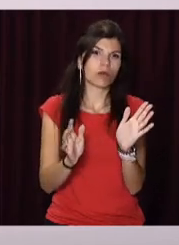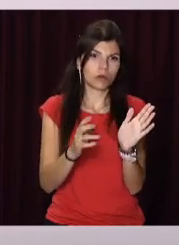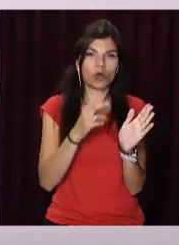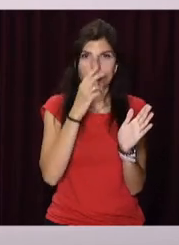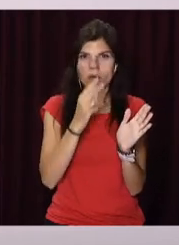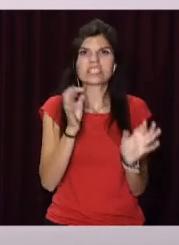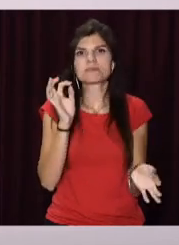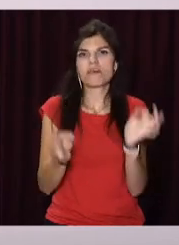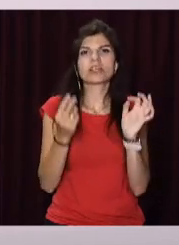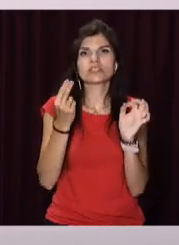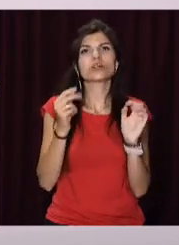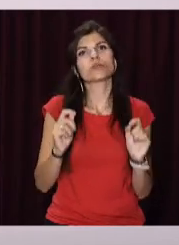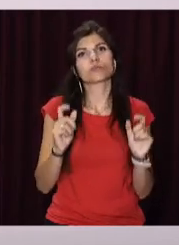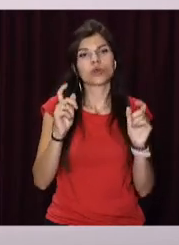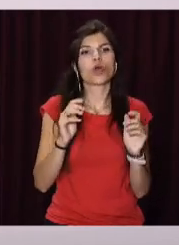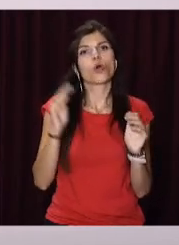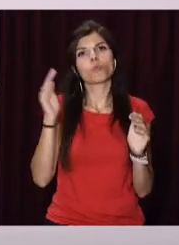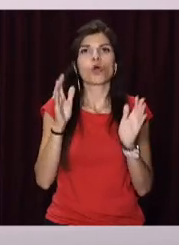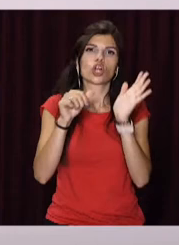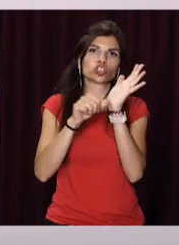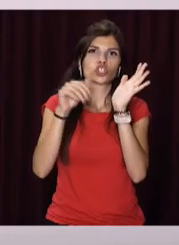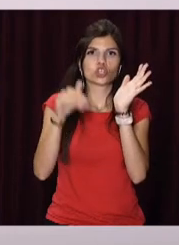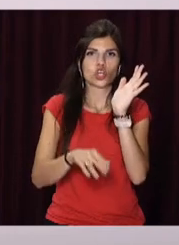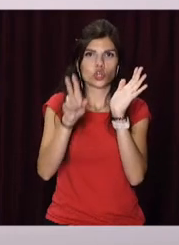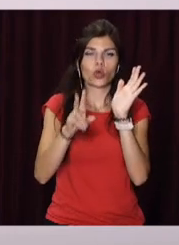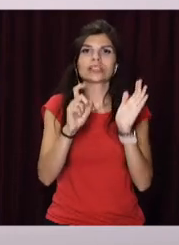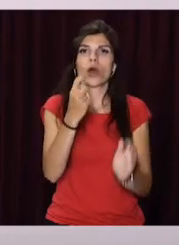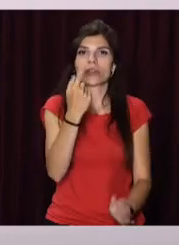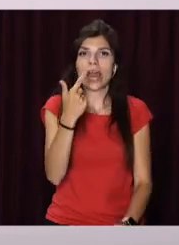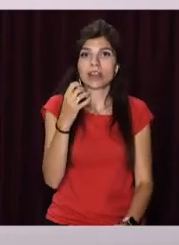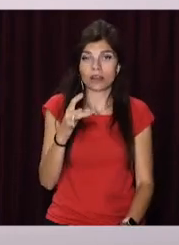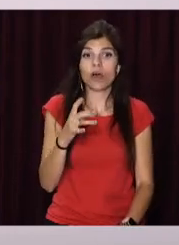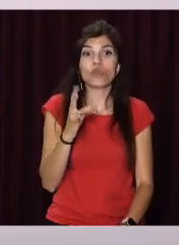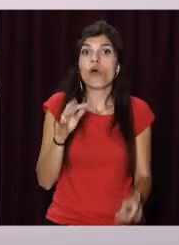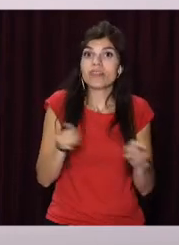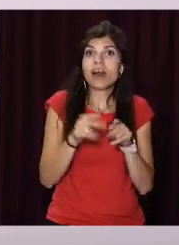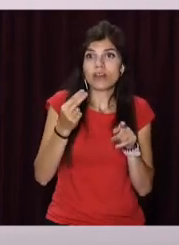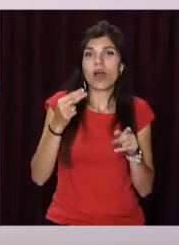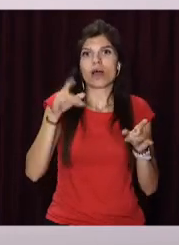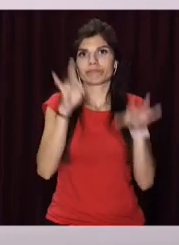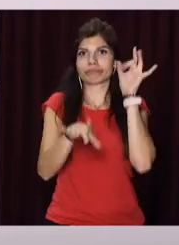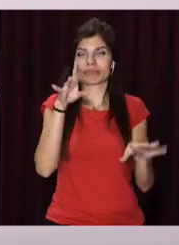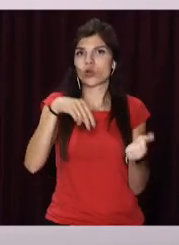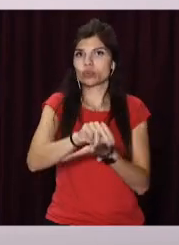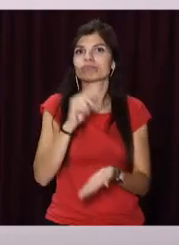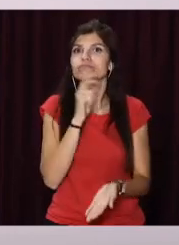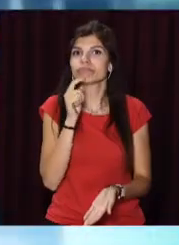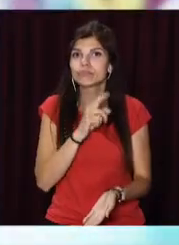бачать справедливу ціну вище, ніж 6 тисяч доларів за гектар. Але за таку ціну майже ніхто не хоче